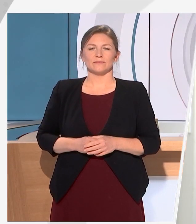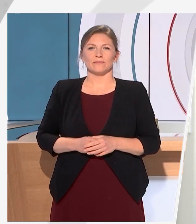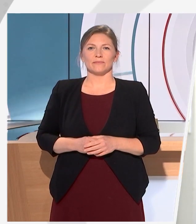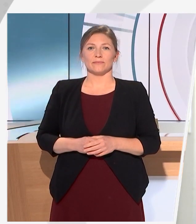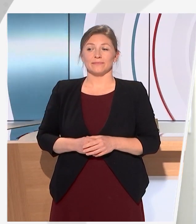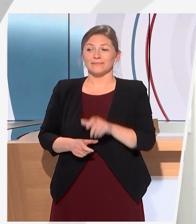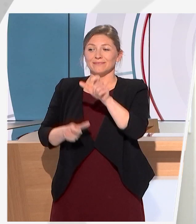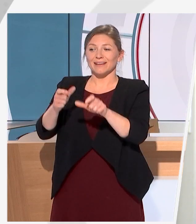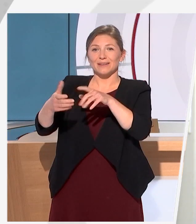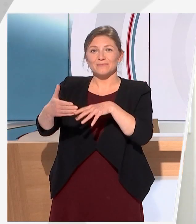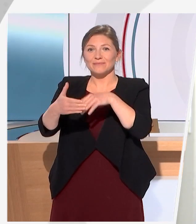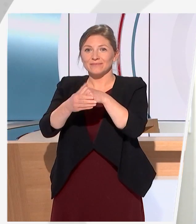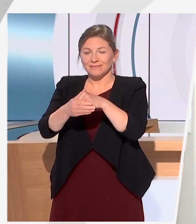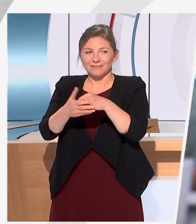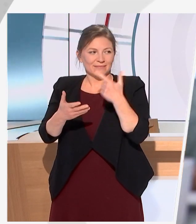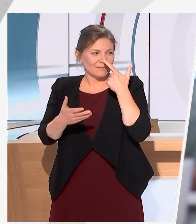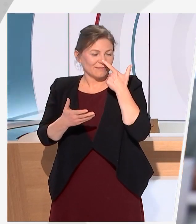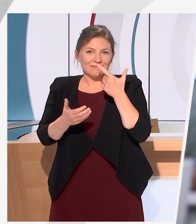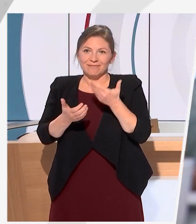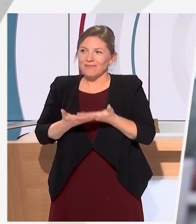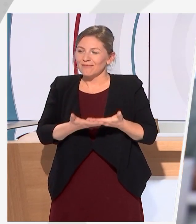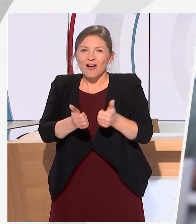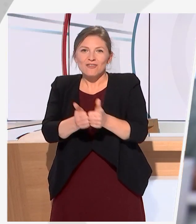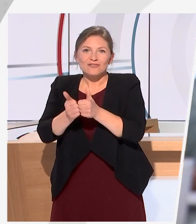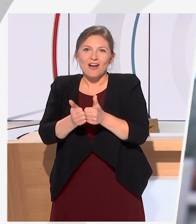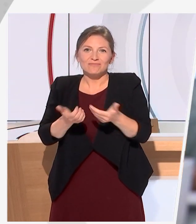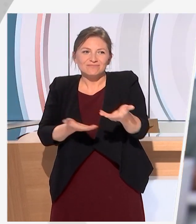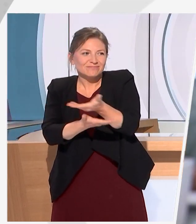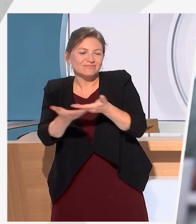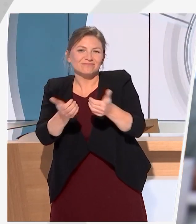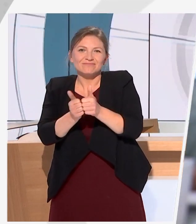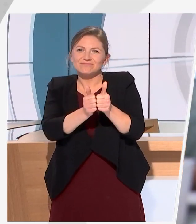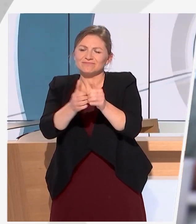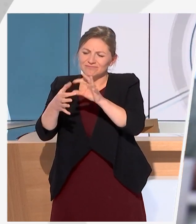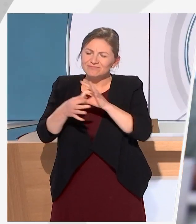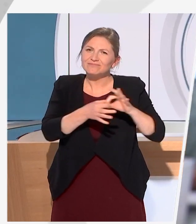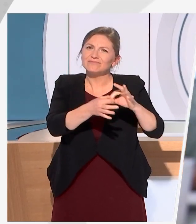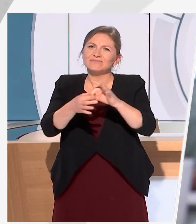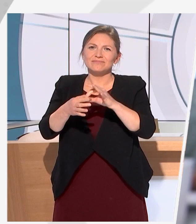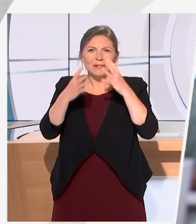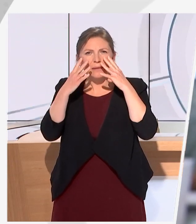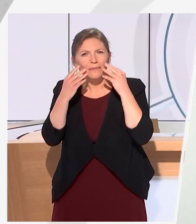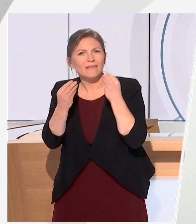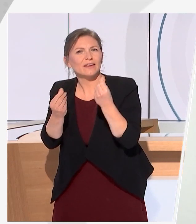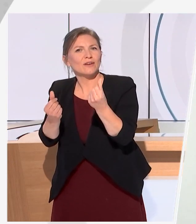Les participantes ont surtout pu partager de vrais moments de convivialité, d'entraide et de bienveillance.